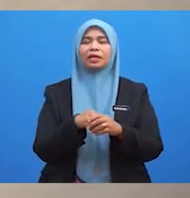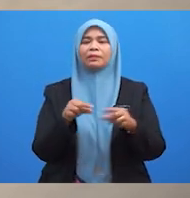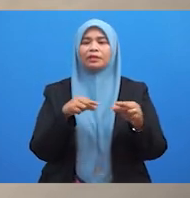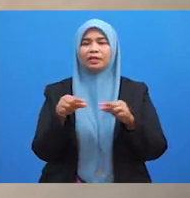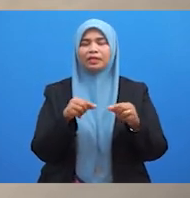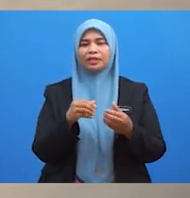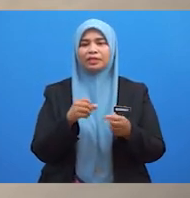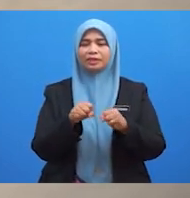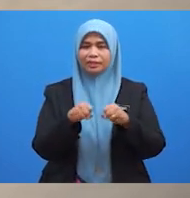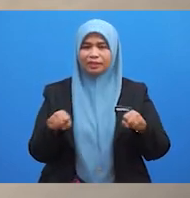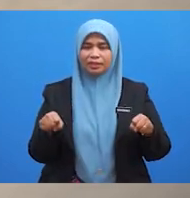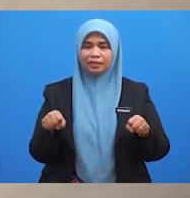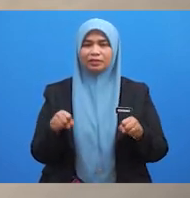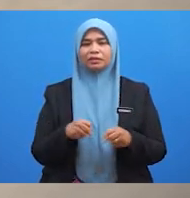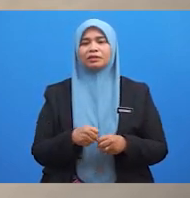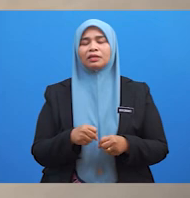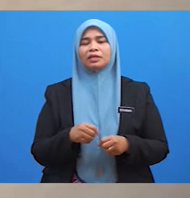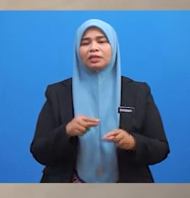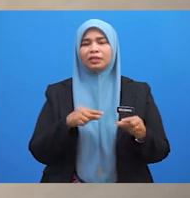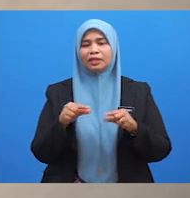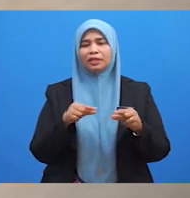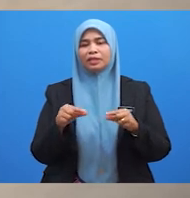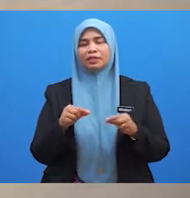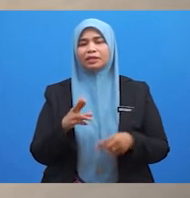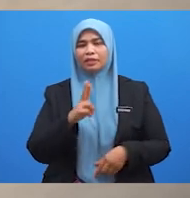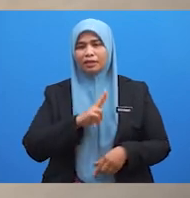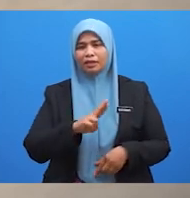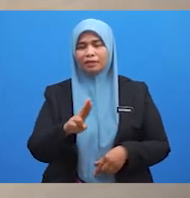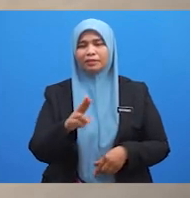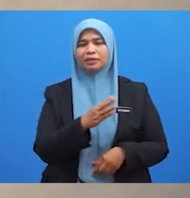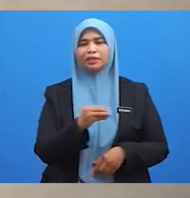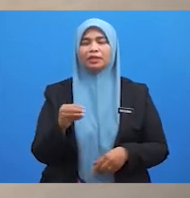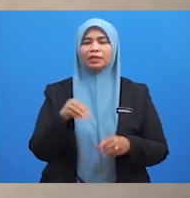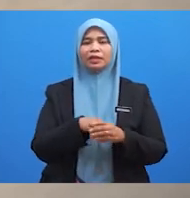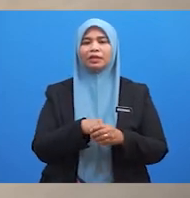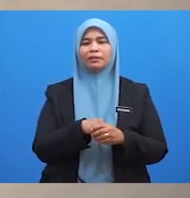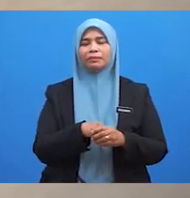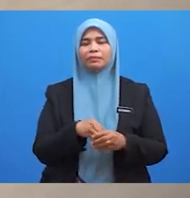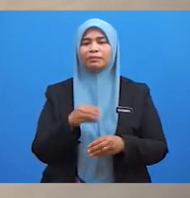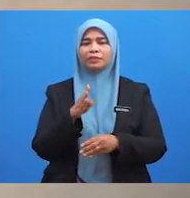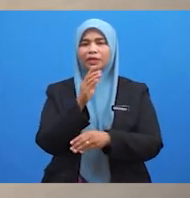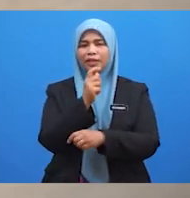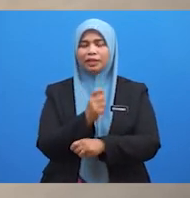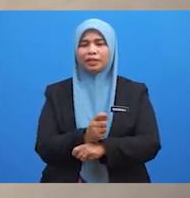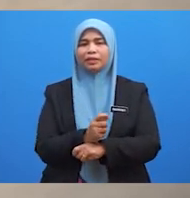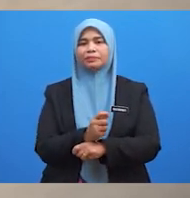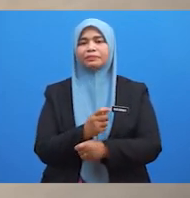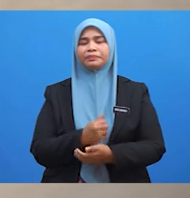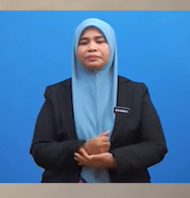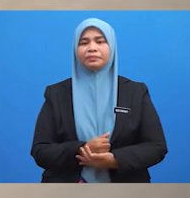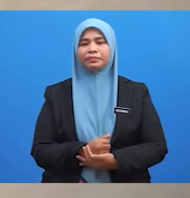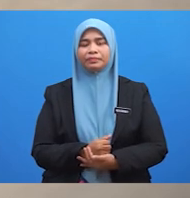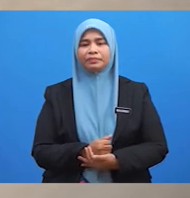seni, kegiatan keagamaan dan juga dalam hal adat istiadat.